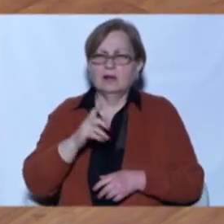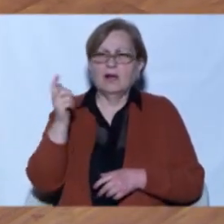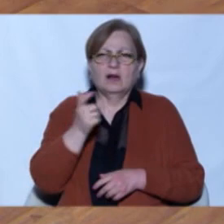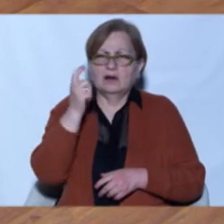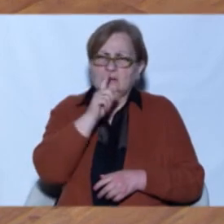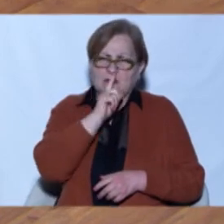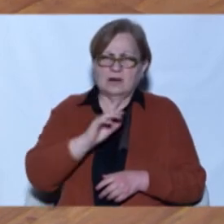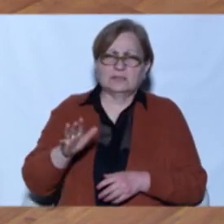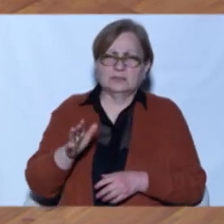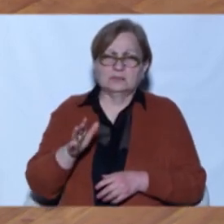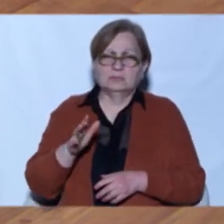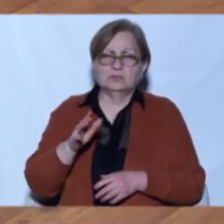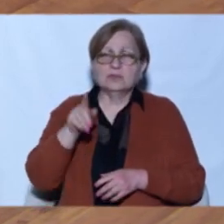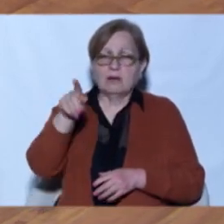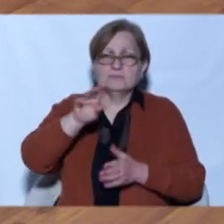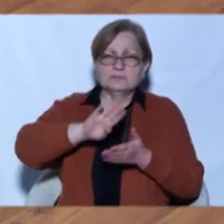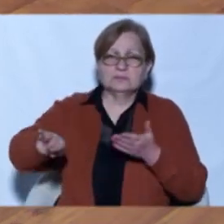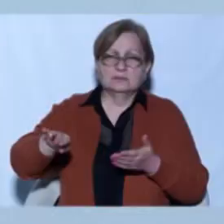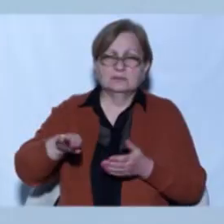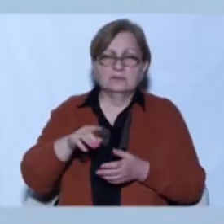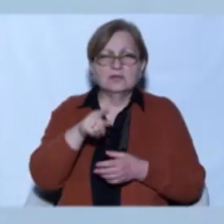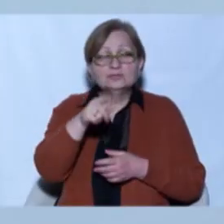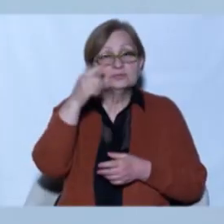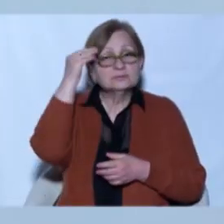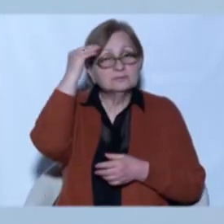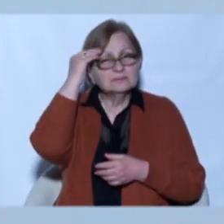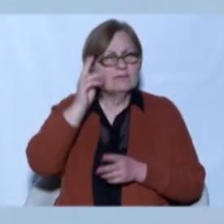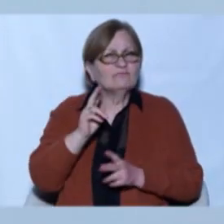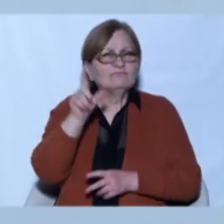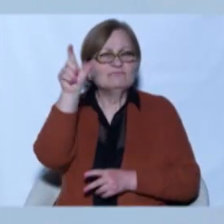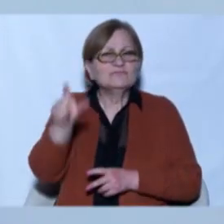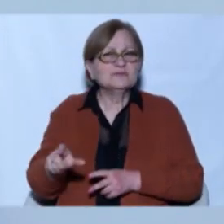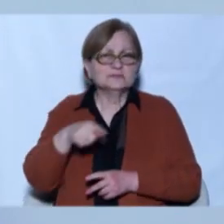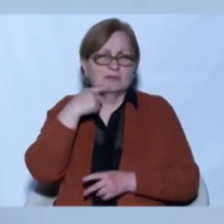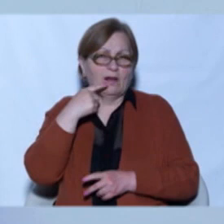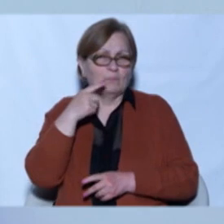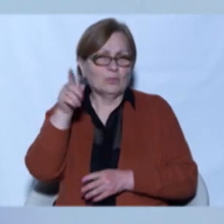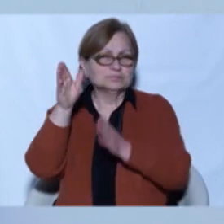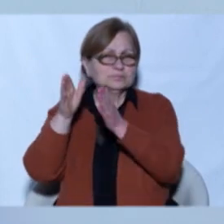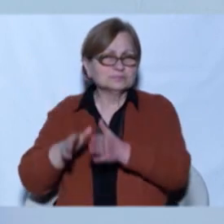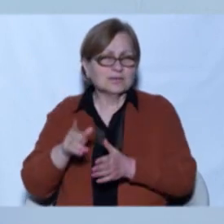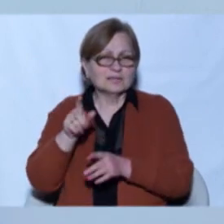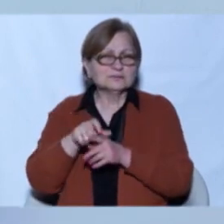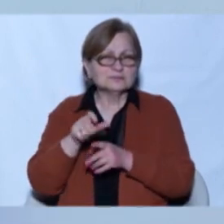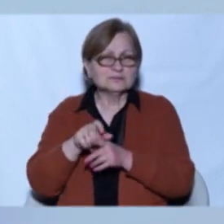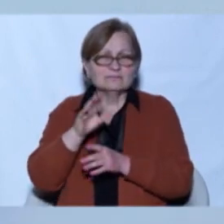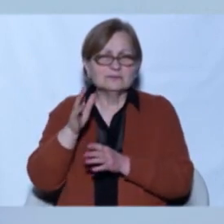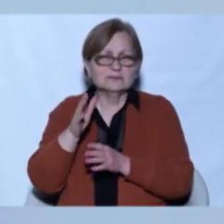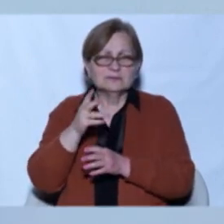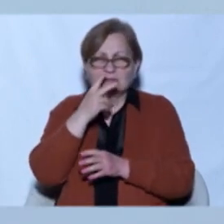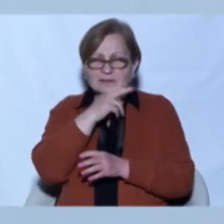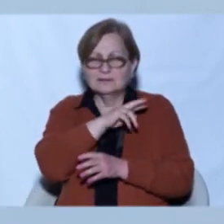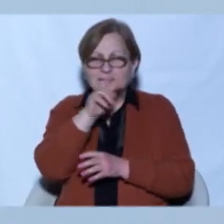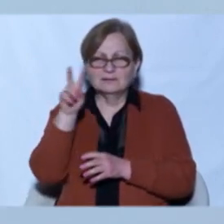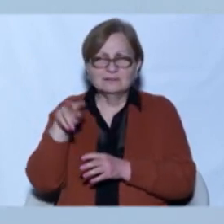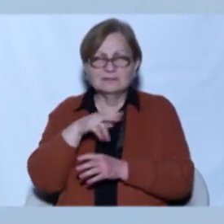დამოუკიდებლები ყოფილიყავითო. შენი აზრით, რომელი მწერალი შეიძლება იგულისხმებოდეს ამ სიტყვებში? თვალი გადაავლე